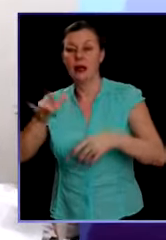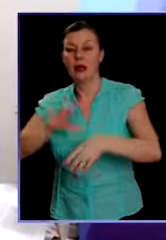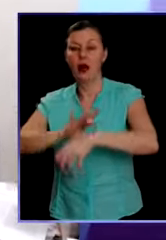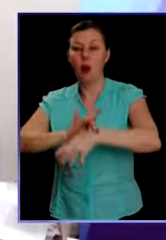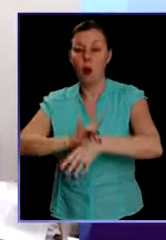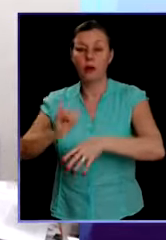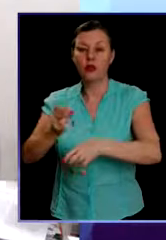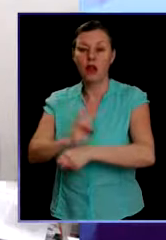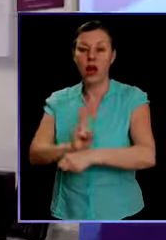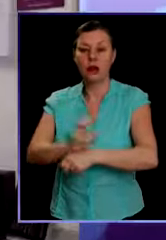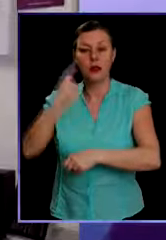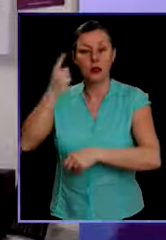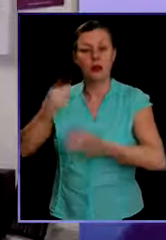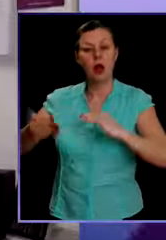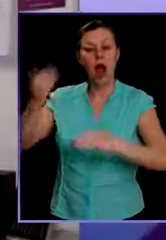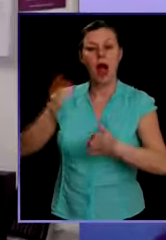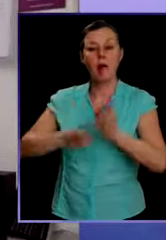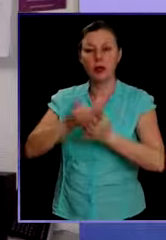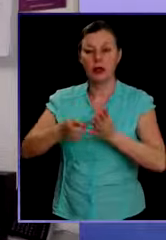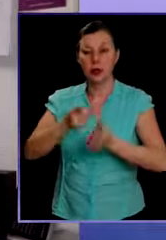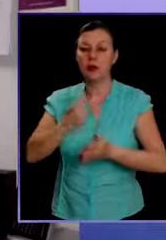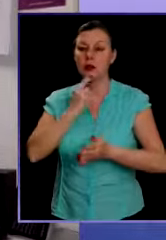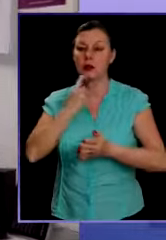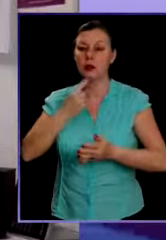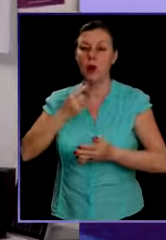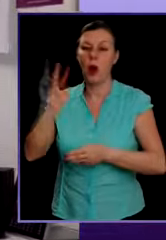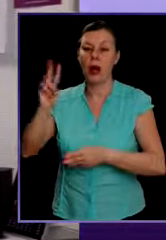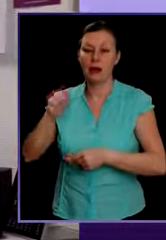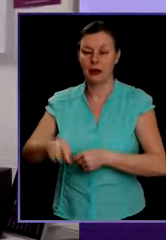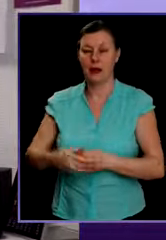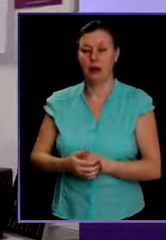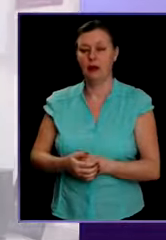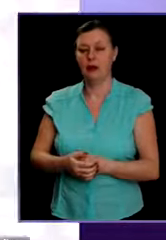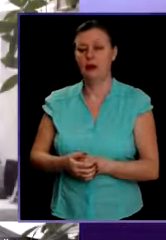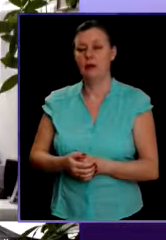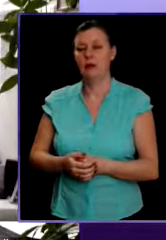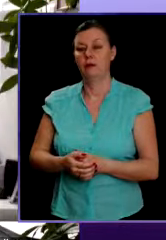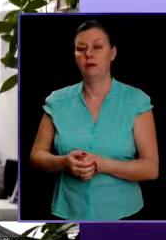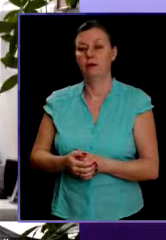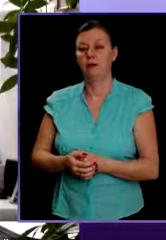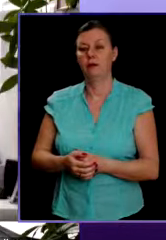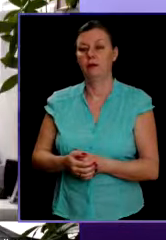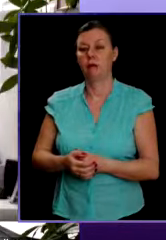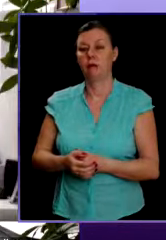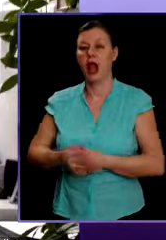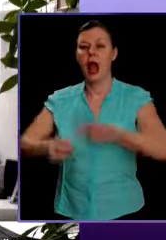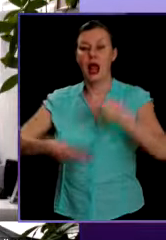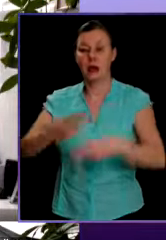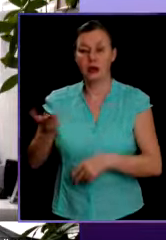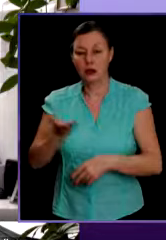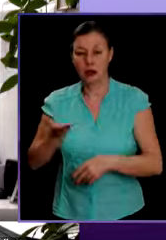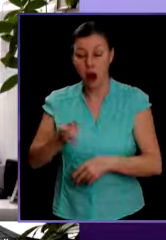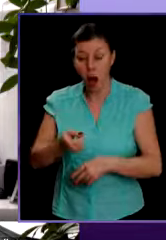is ellenőrizni tudja páciense elmúlt időszakának cukorértékeit. A kontrollok során ezek